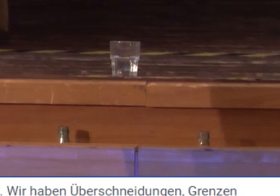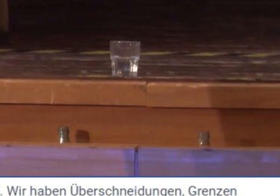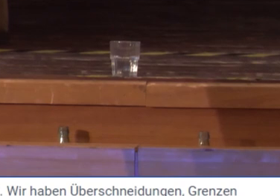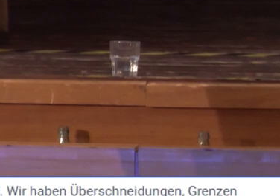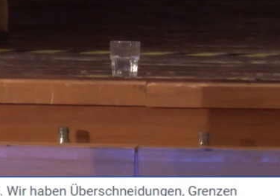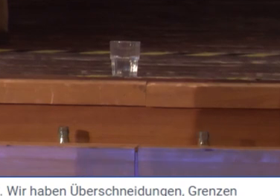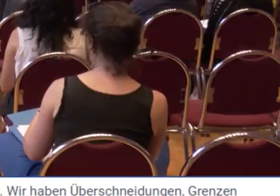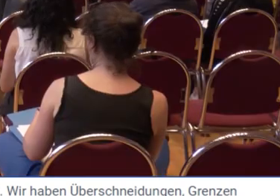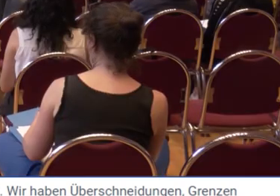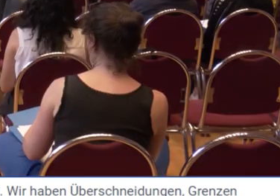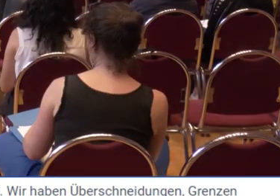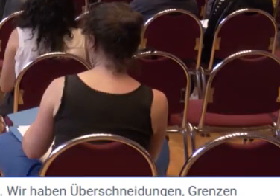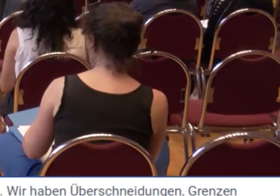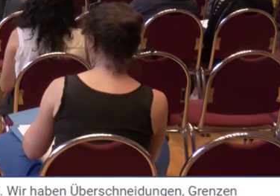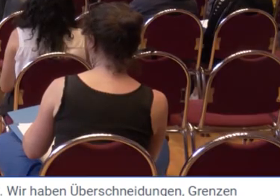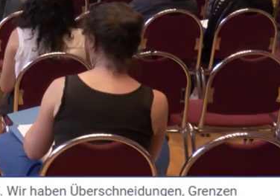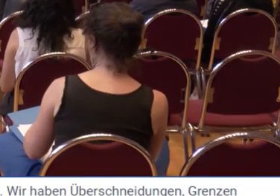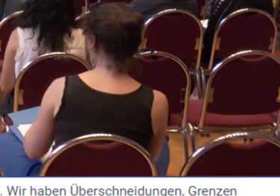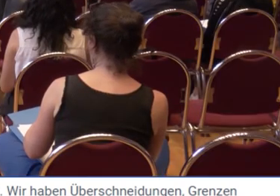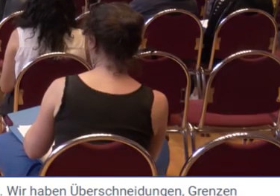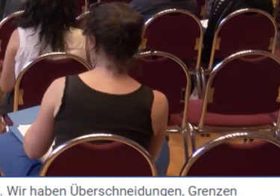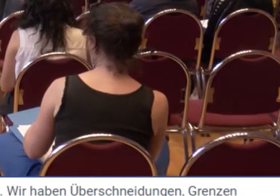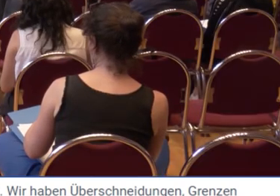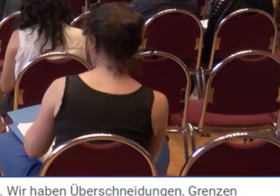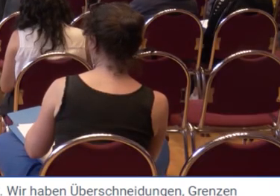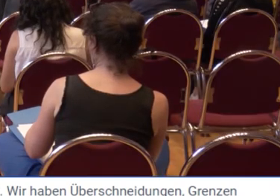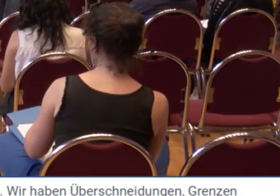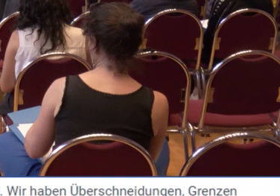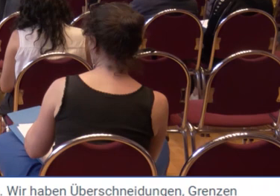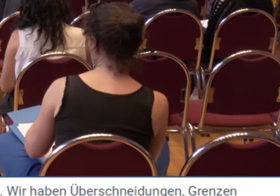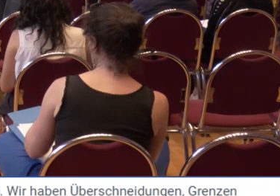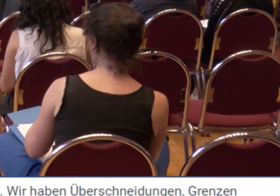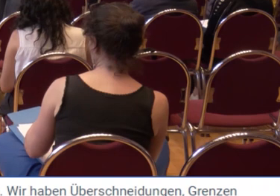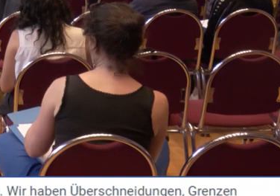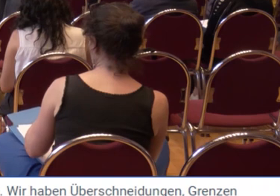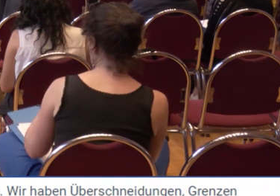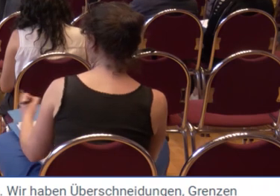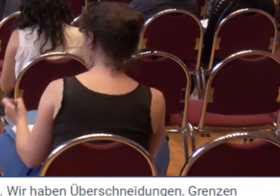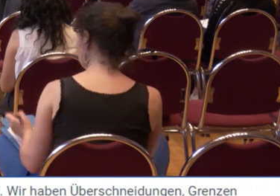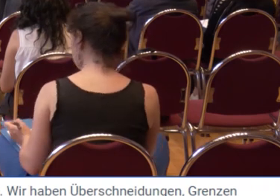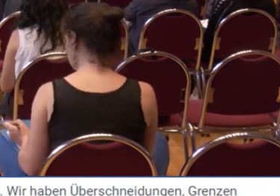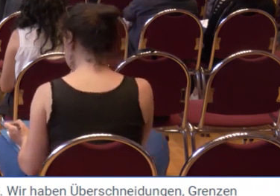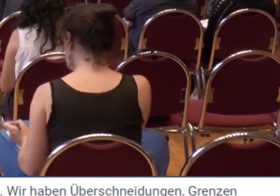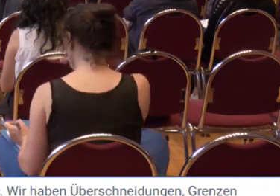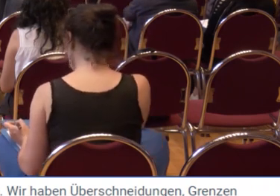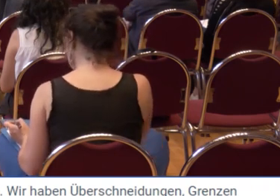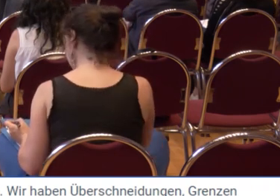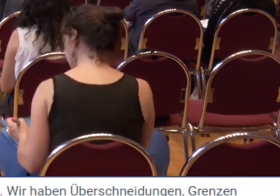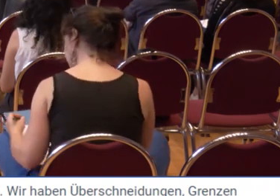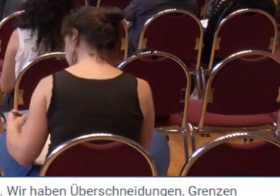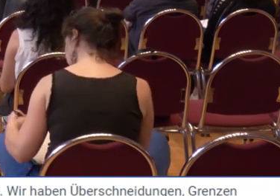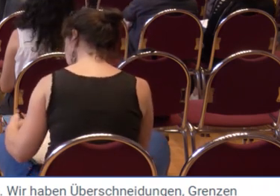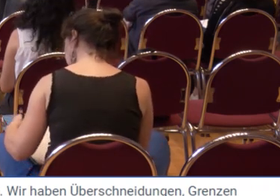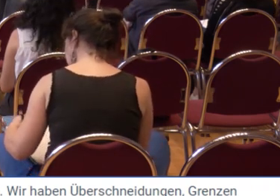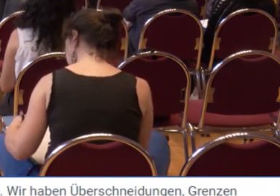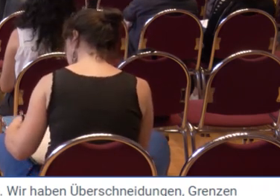der Jugendhilfe also im Grunde konzipiert Anfang der 90er Jahre mit einigen Ergänzungen ich zeige Ihnen nicht alles